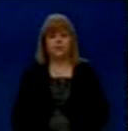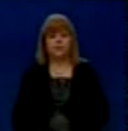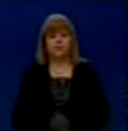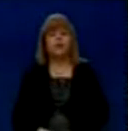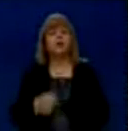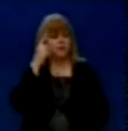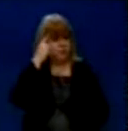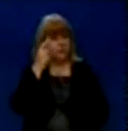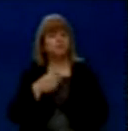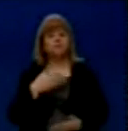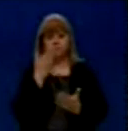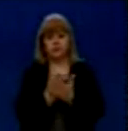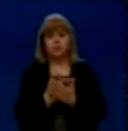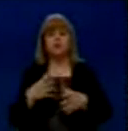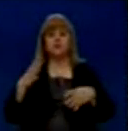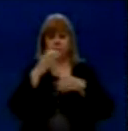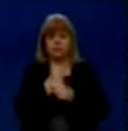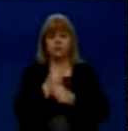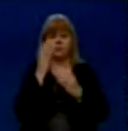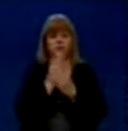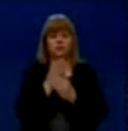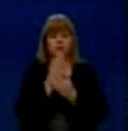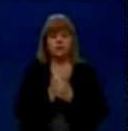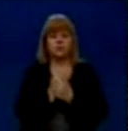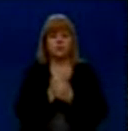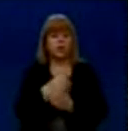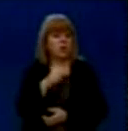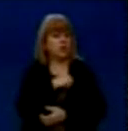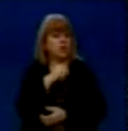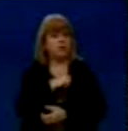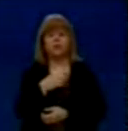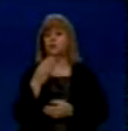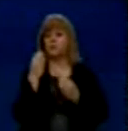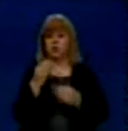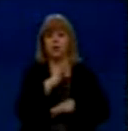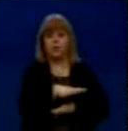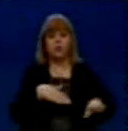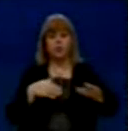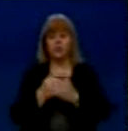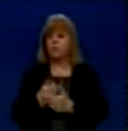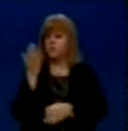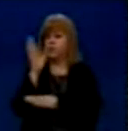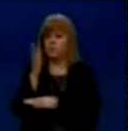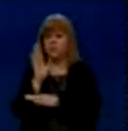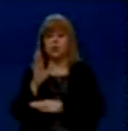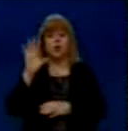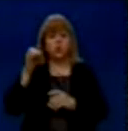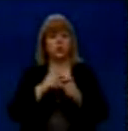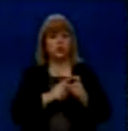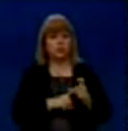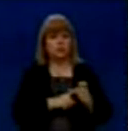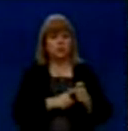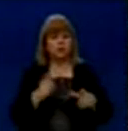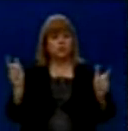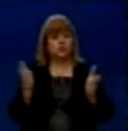Ne mendojmë se ky propozim përfundimtar i deklaratës pasqyron interesin më të mirë të Kuvendit Kosovës dhe përfaqësuesve të shoqërisë civile në